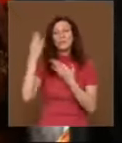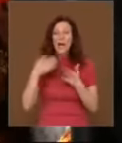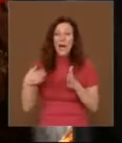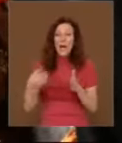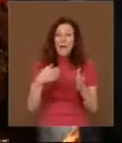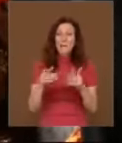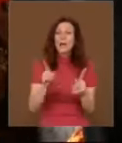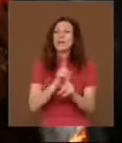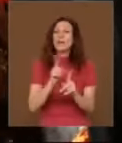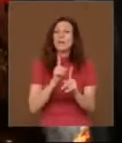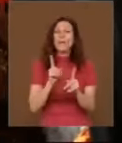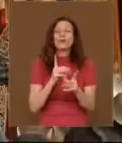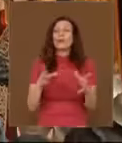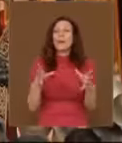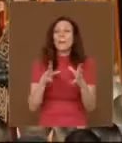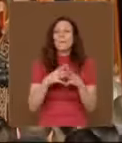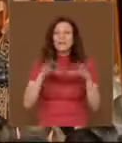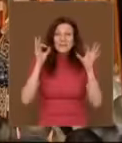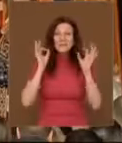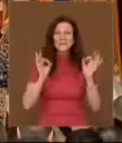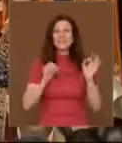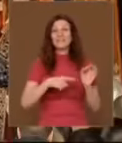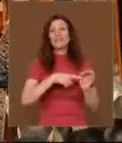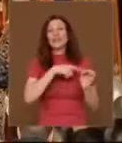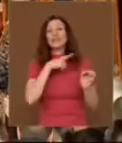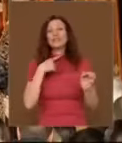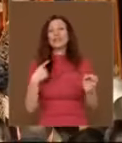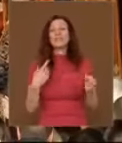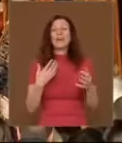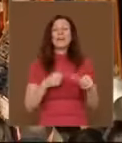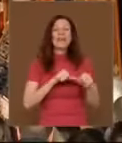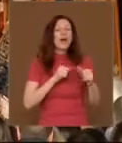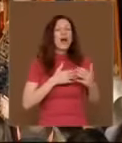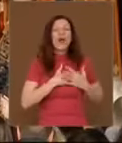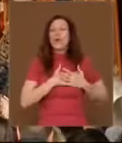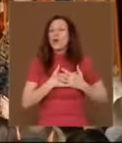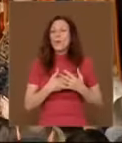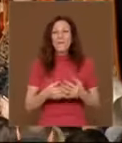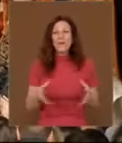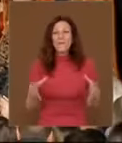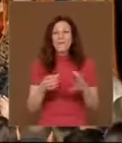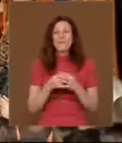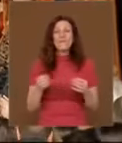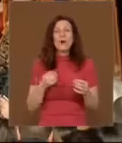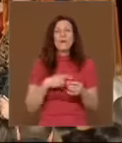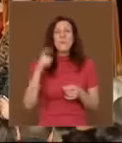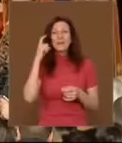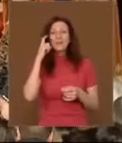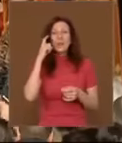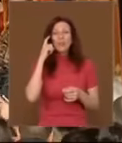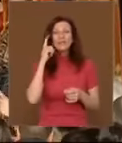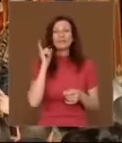без истински жертвената, безкористна любов, която е венецът на християнските